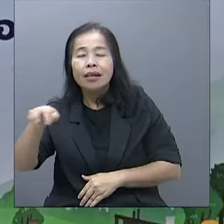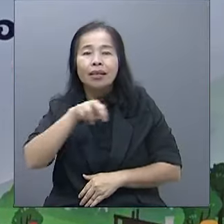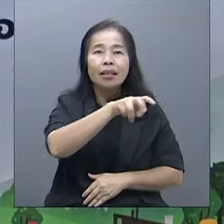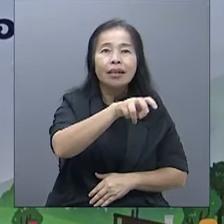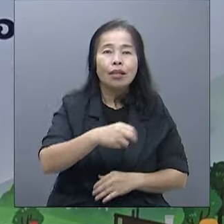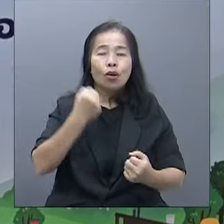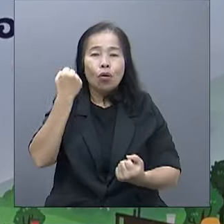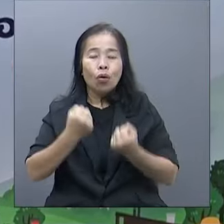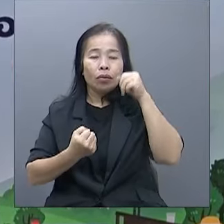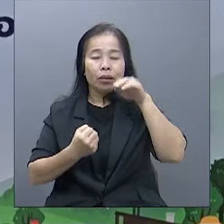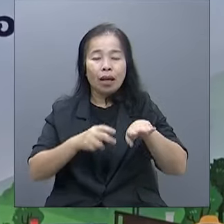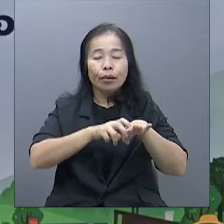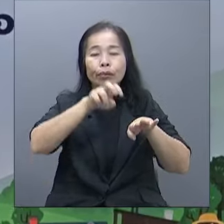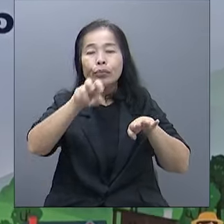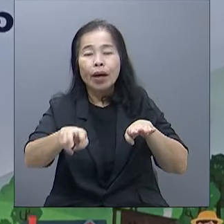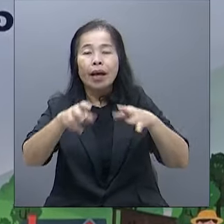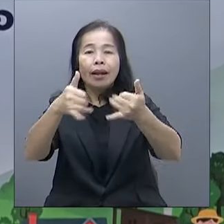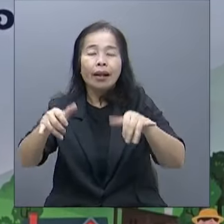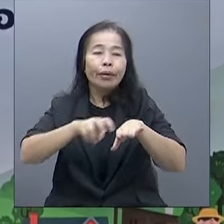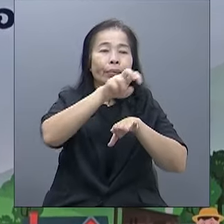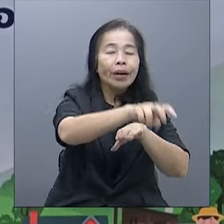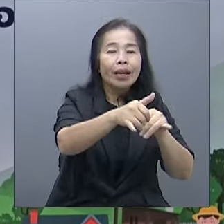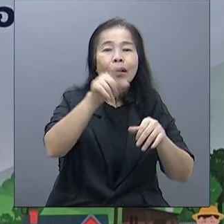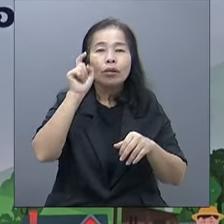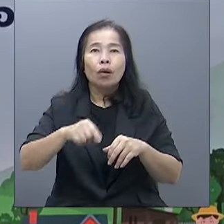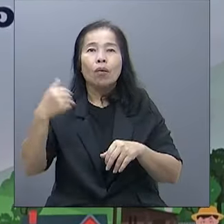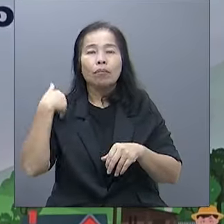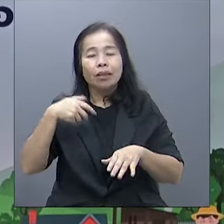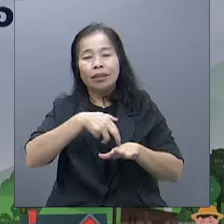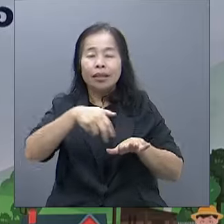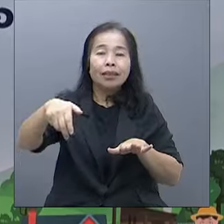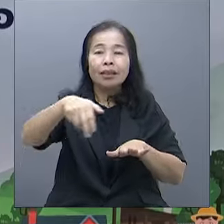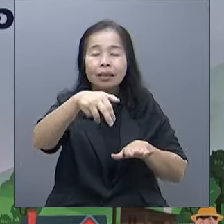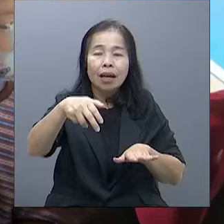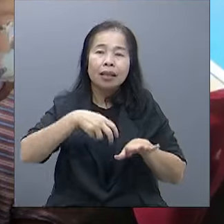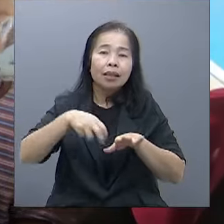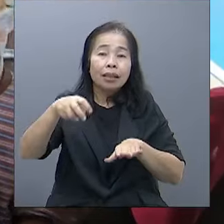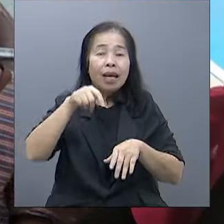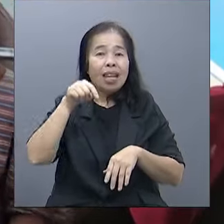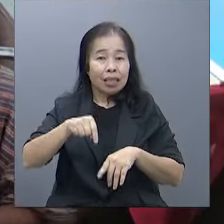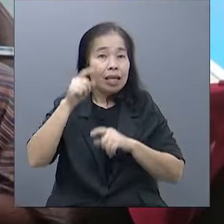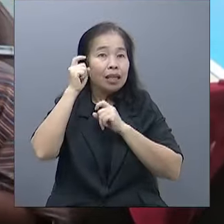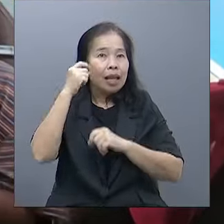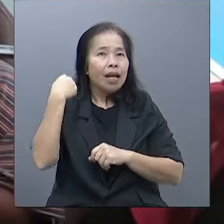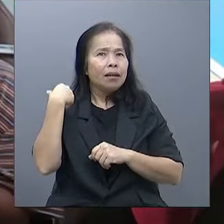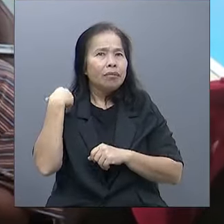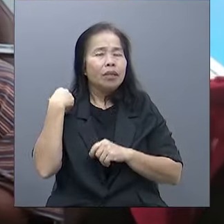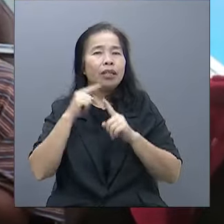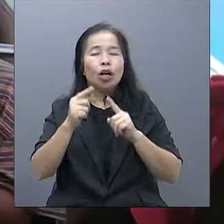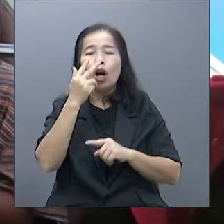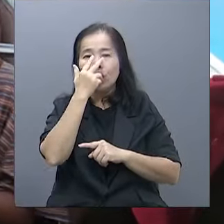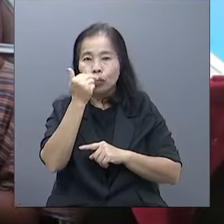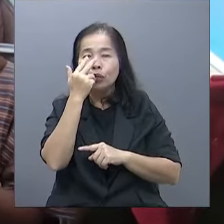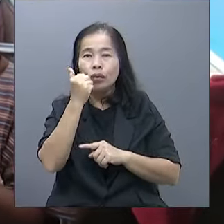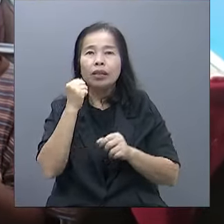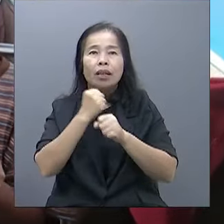เด็กไปหาพื้นที่เล่นของเด็กก็จะต้องมีการเดินทางการเดินทางนั้นก็เป็นความเสี่ยงแบบหนึ่งพอๆกับ